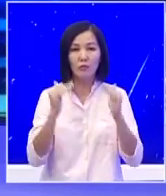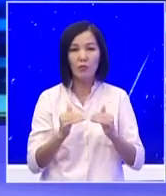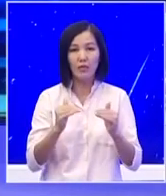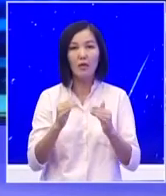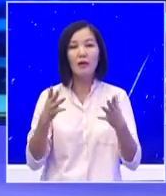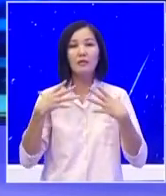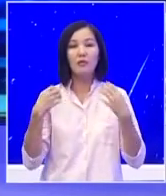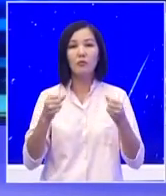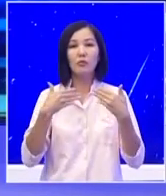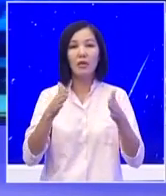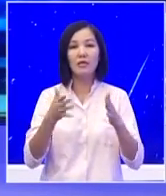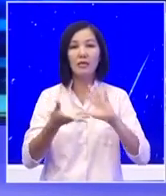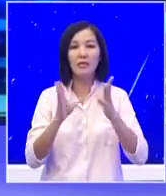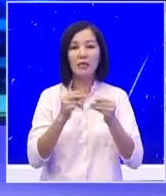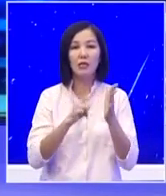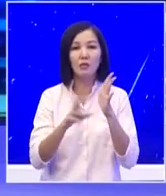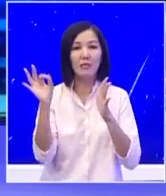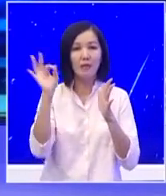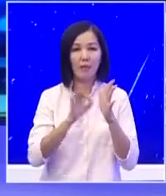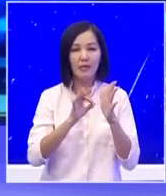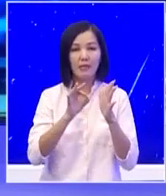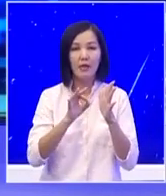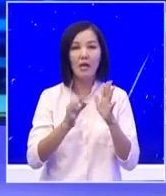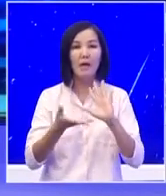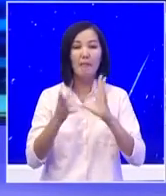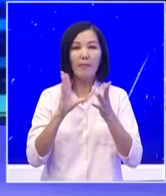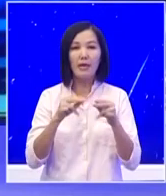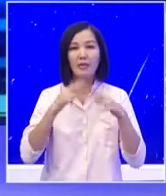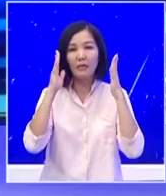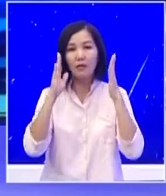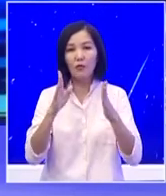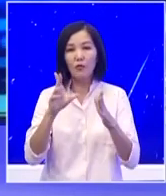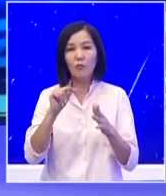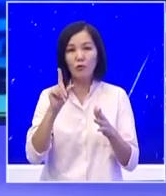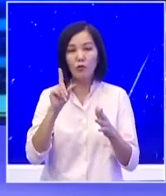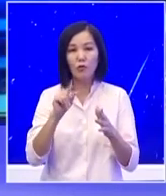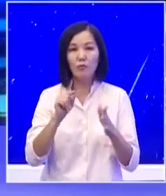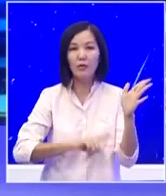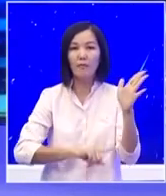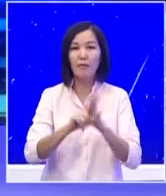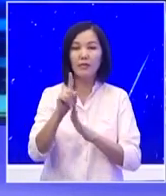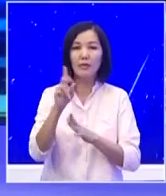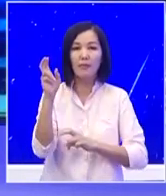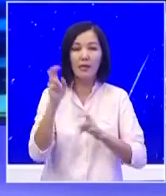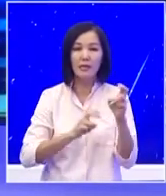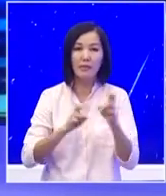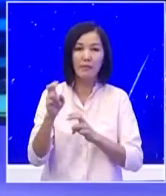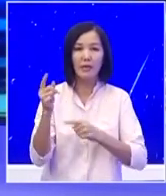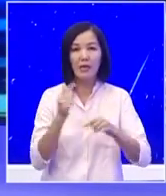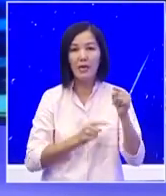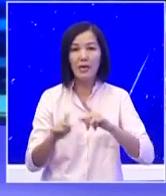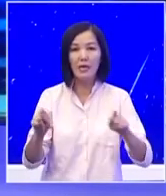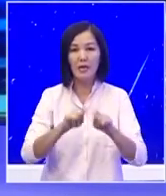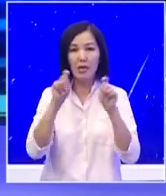төмендеді. Сауығып шыққан адамдар саны 76%-ға жетті. Осы жағдайды ескере отырып, дүйсенбіден бастап бірқатар кәсіпкерлік субъектісінің жұмысы